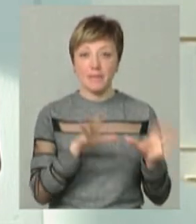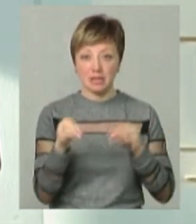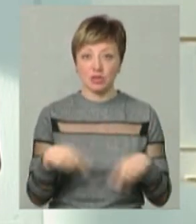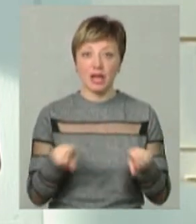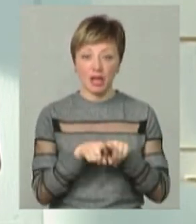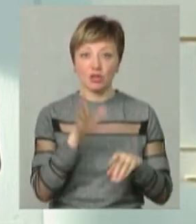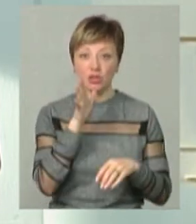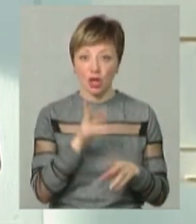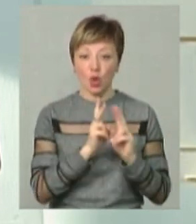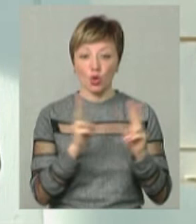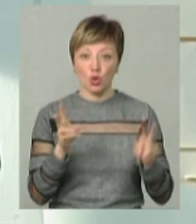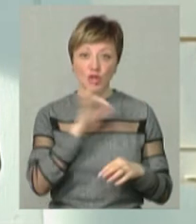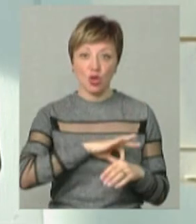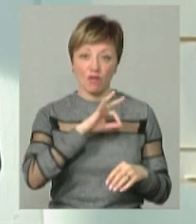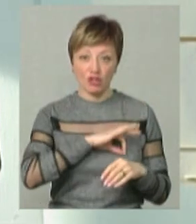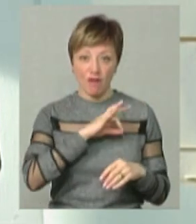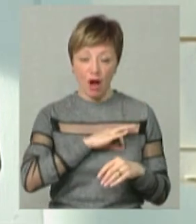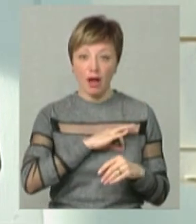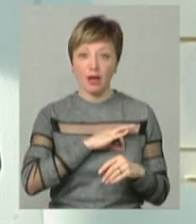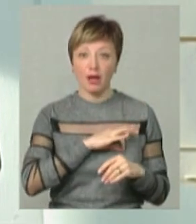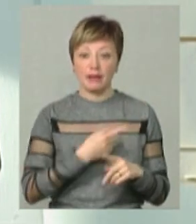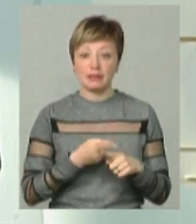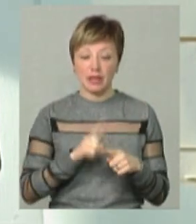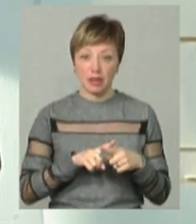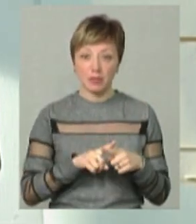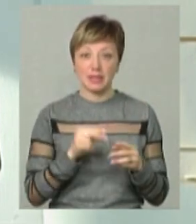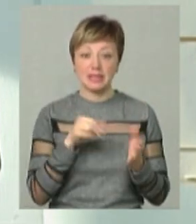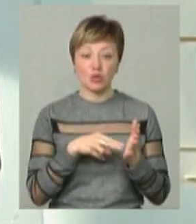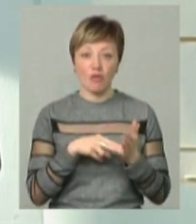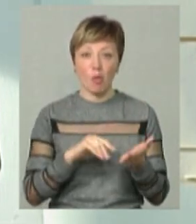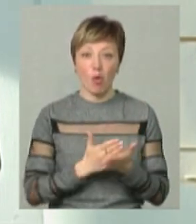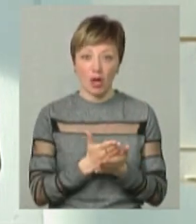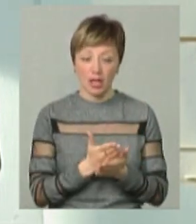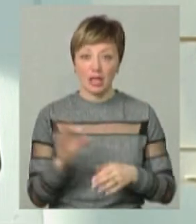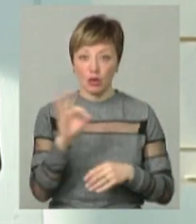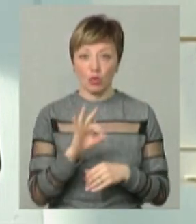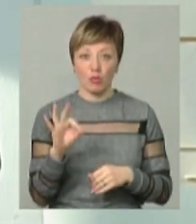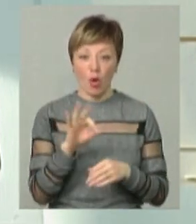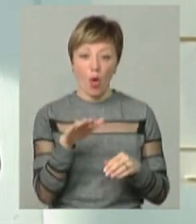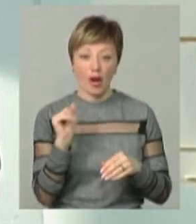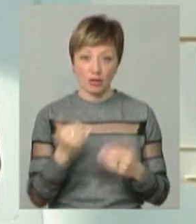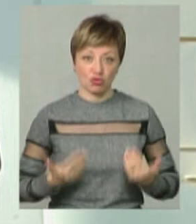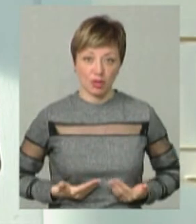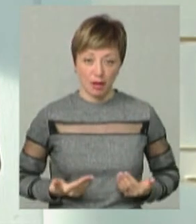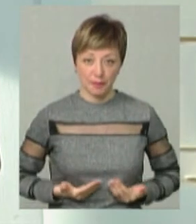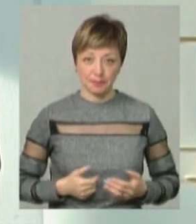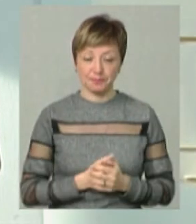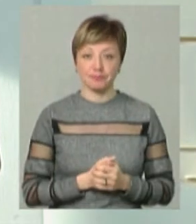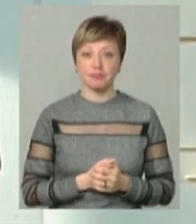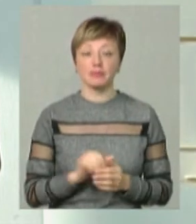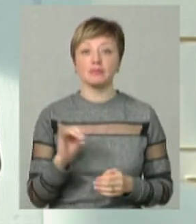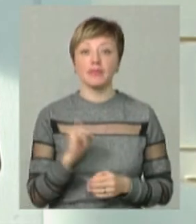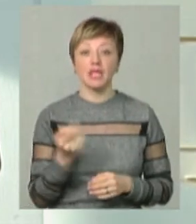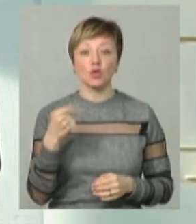у такий час просто хтось зловживає от тими ціновою політикою щодо оренди житла. І,